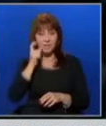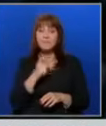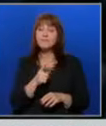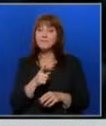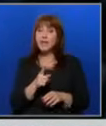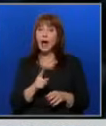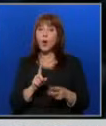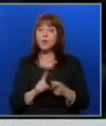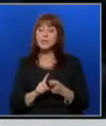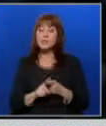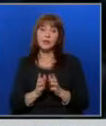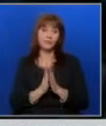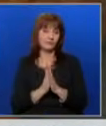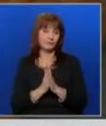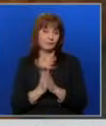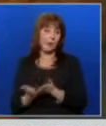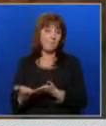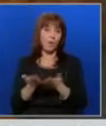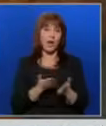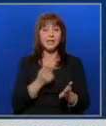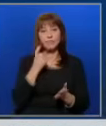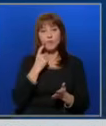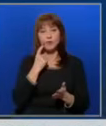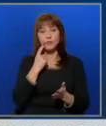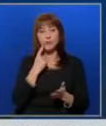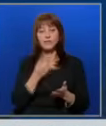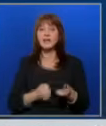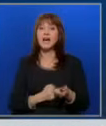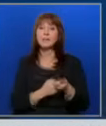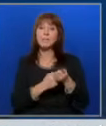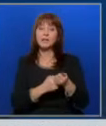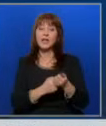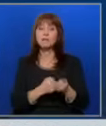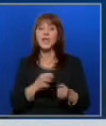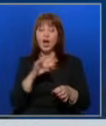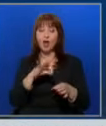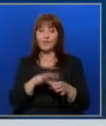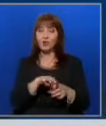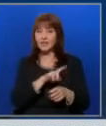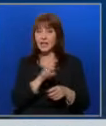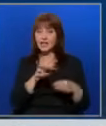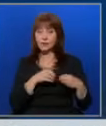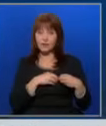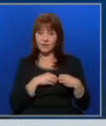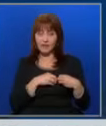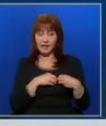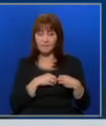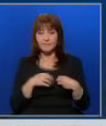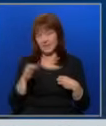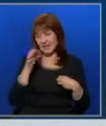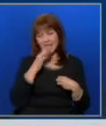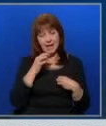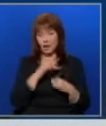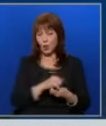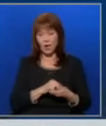да подкрепи вота на недоверие към кабинета, който ще внесат утре. Няма коалиция. Коалицията се стои. Тя е ППДБ, ДПС и ГЕРБ. Но ако